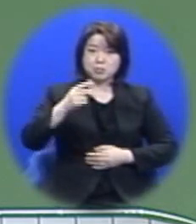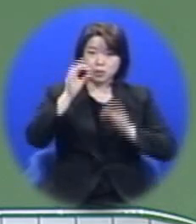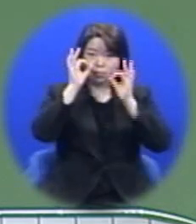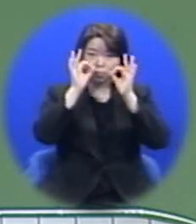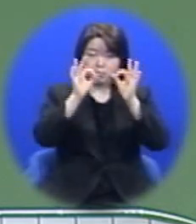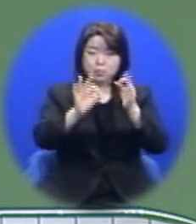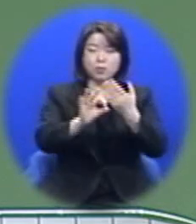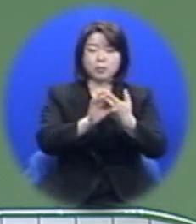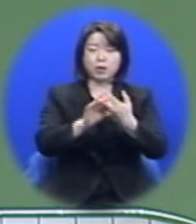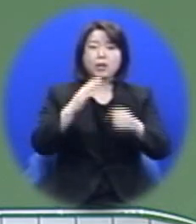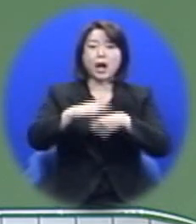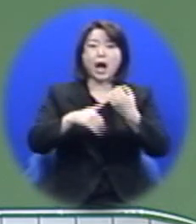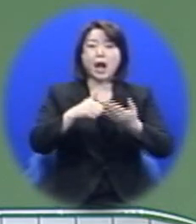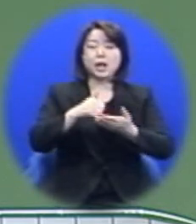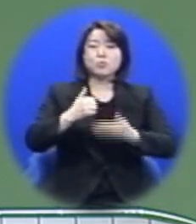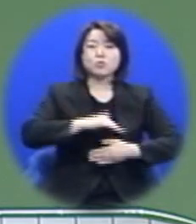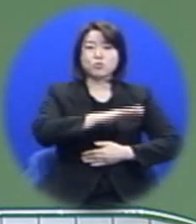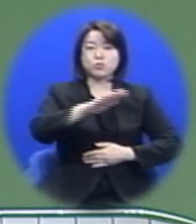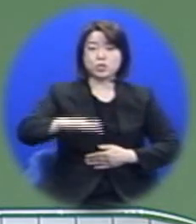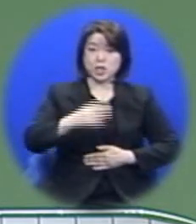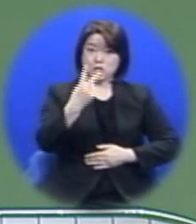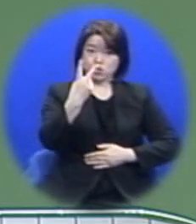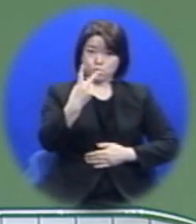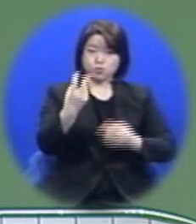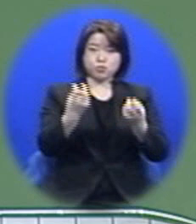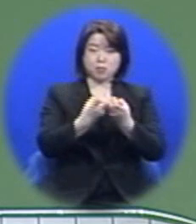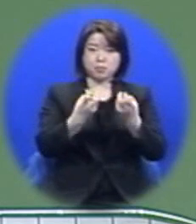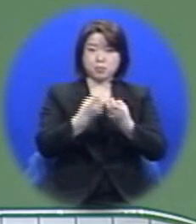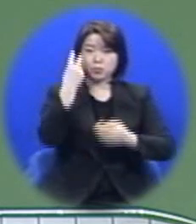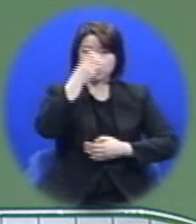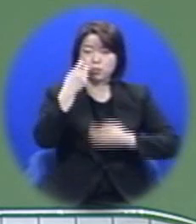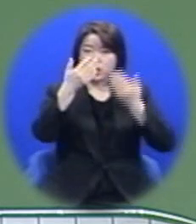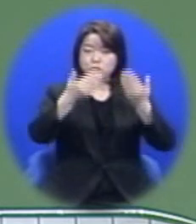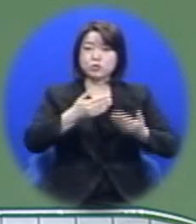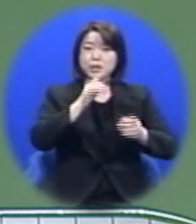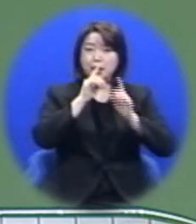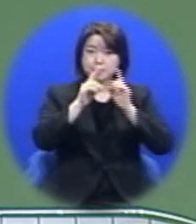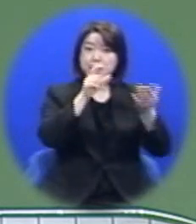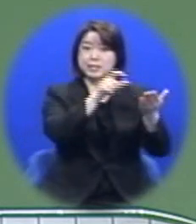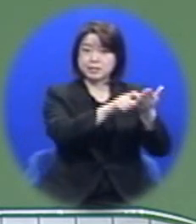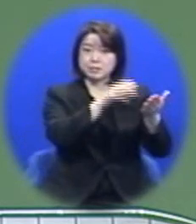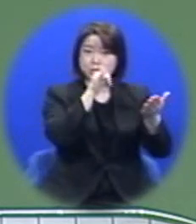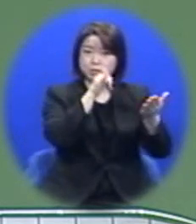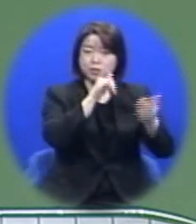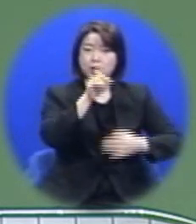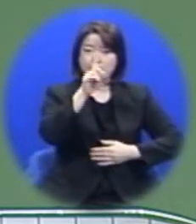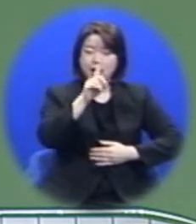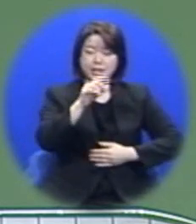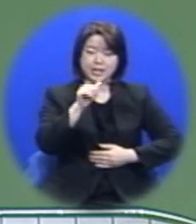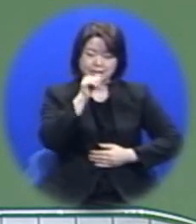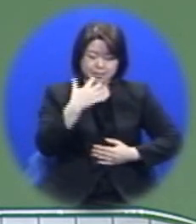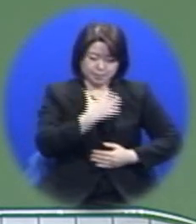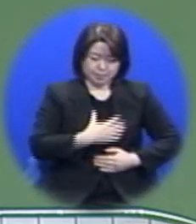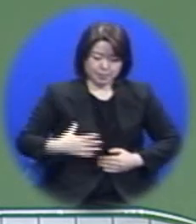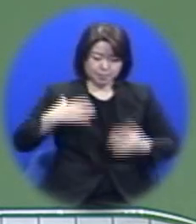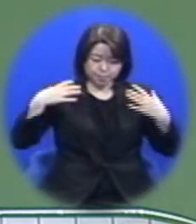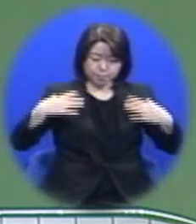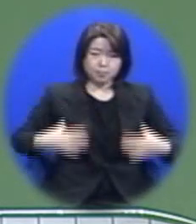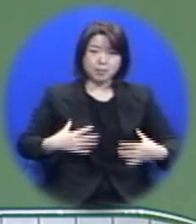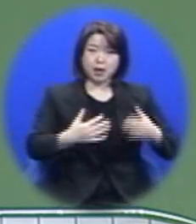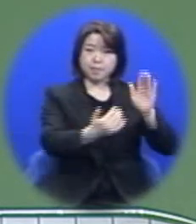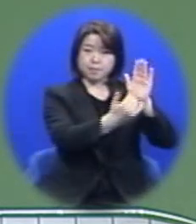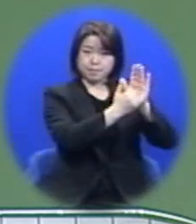우리를 두 가지 방법으로 보호하신다고 말씀하십니다. 하나는 갑옷과 그리고